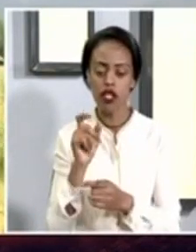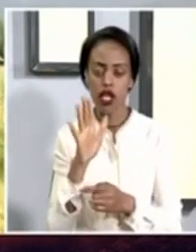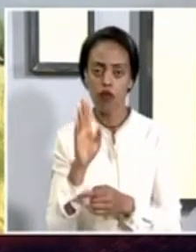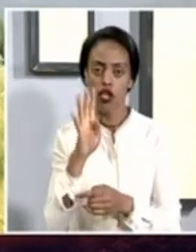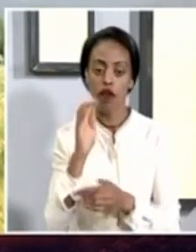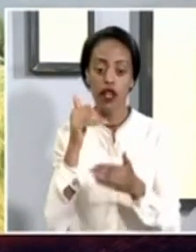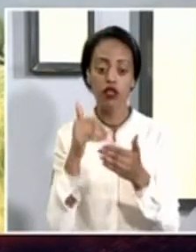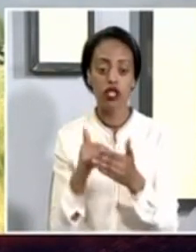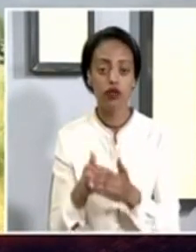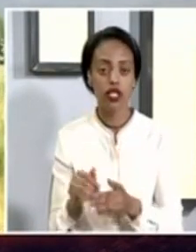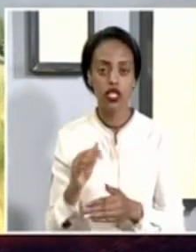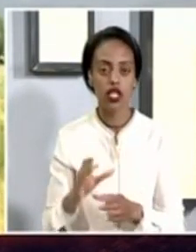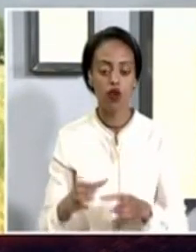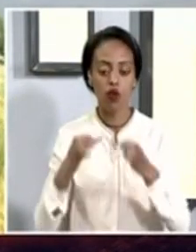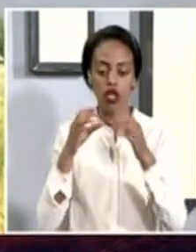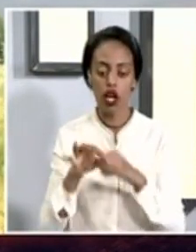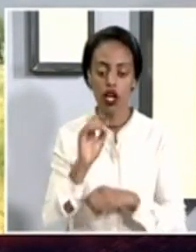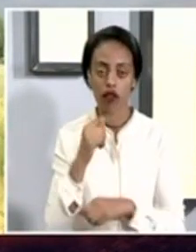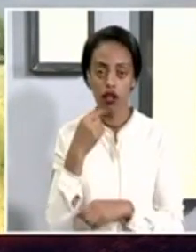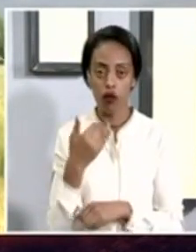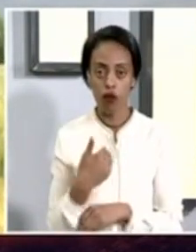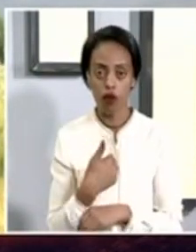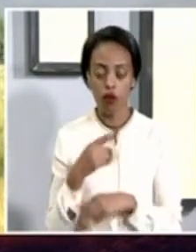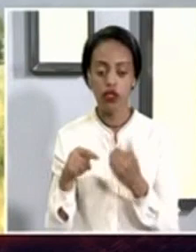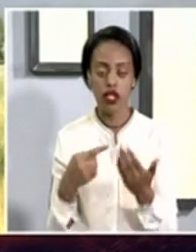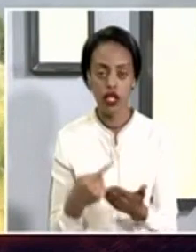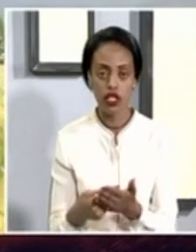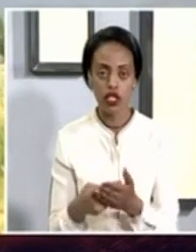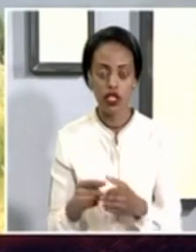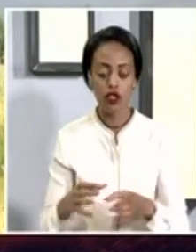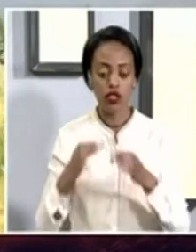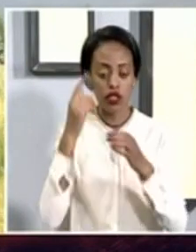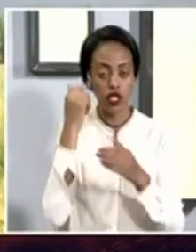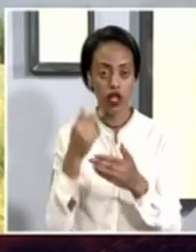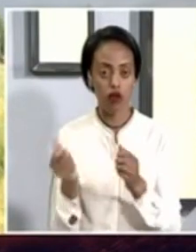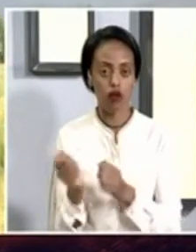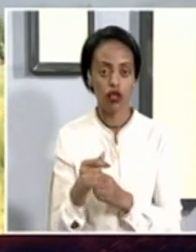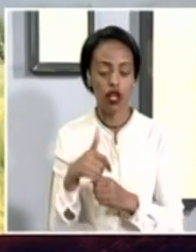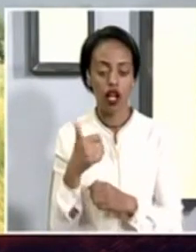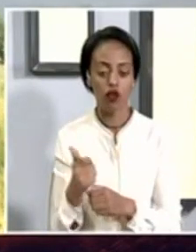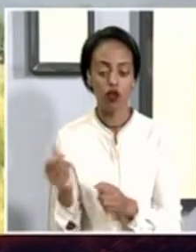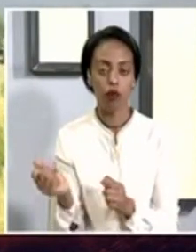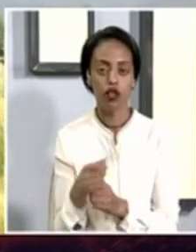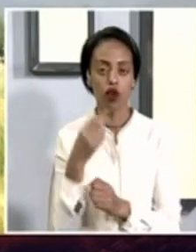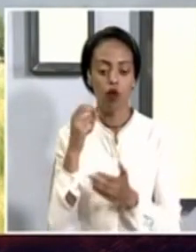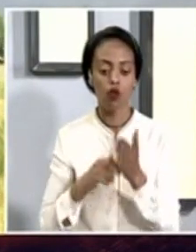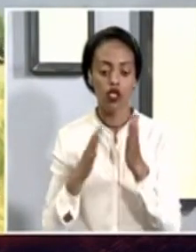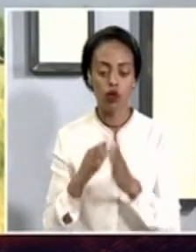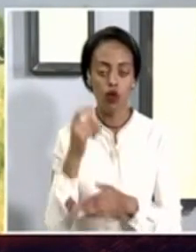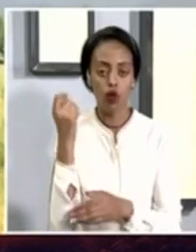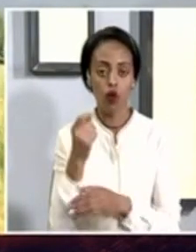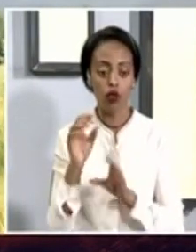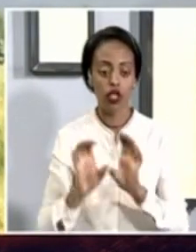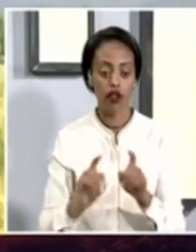أربعة زاكل كنركب نازل ملقطي يوم قالت أم نازلو سلازي تقرأي بخطة قد أم زراعة سرناين كاروت المزرعة وتي تاوز خوان عوت ناخر